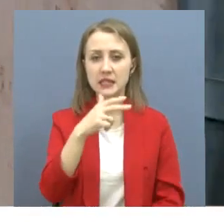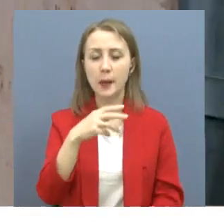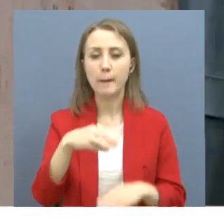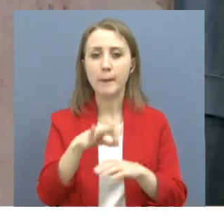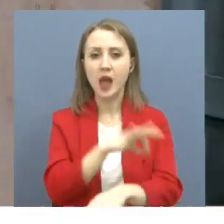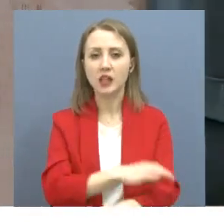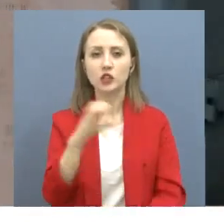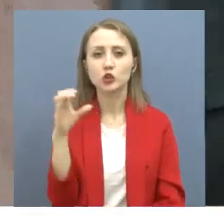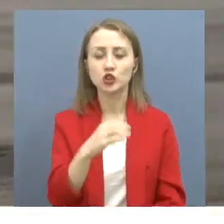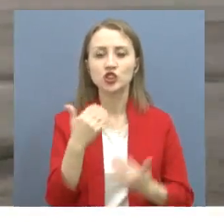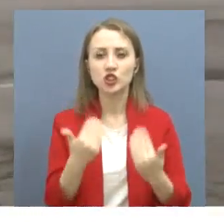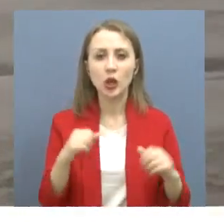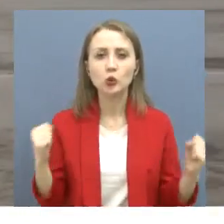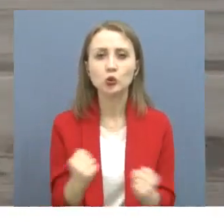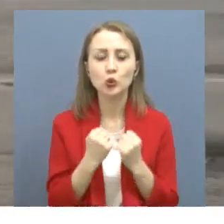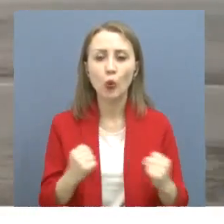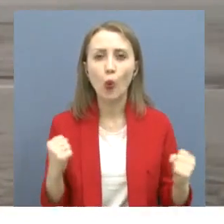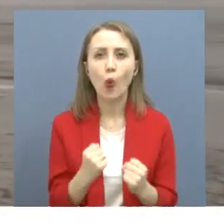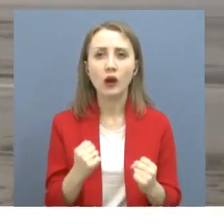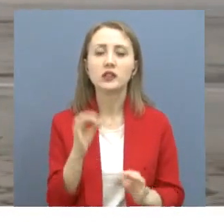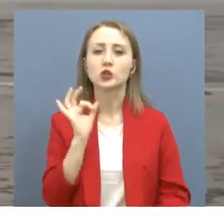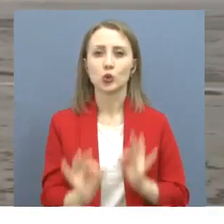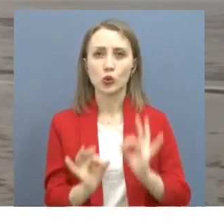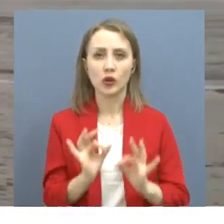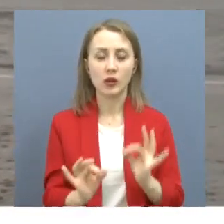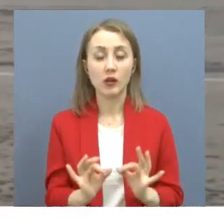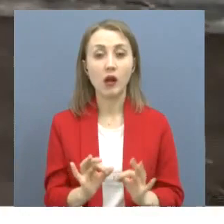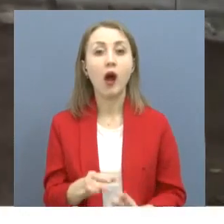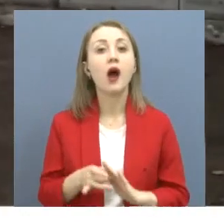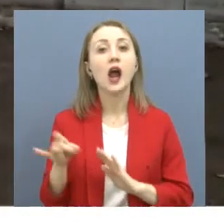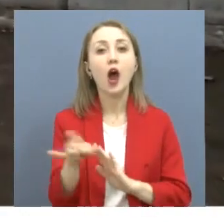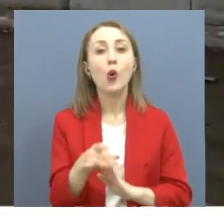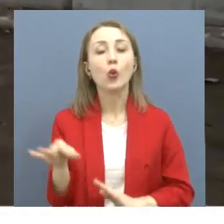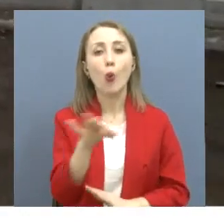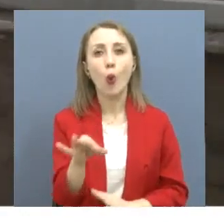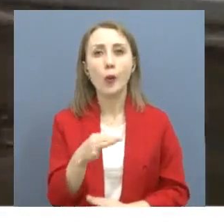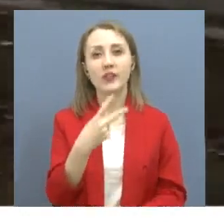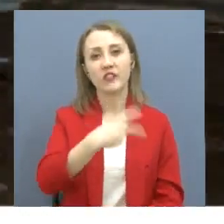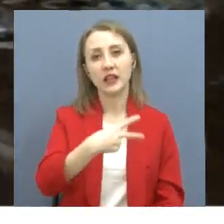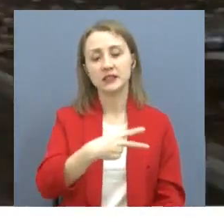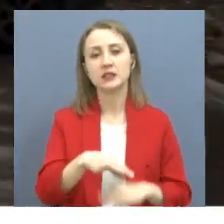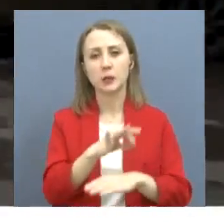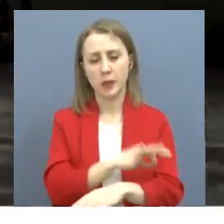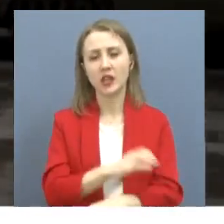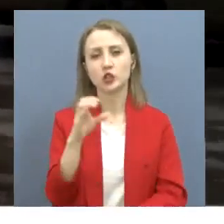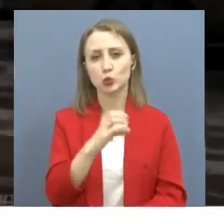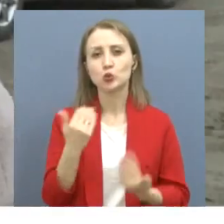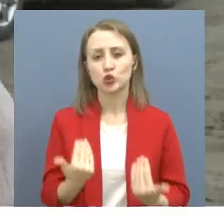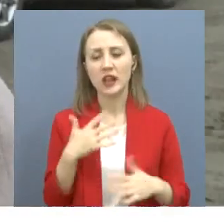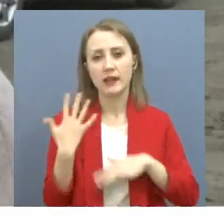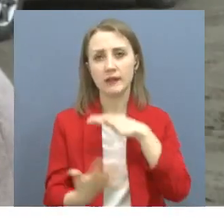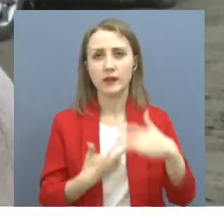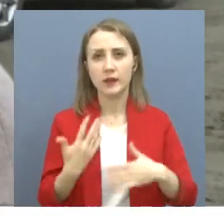в секунду. Сейчас его скорость умеренная. По данным метеосводок районов области, она составляет порядка 20 метров в секунду.